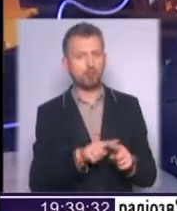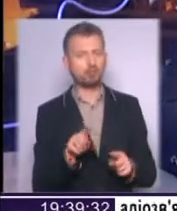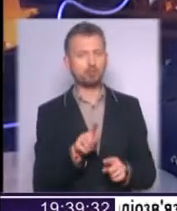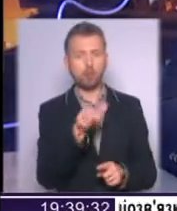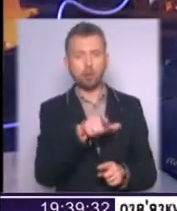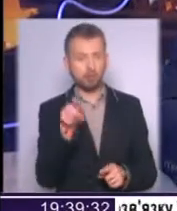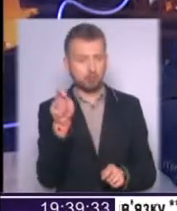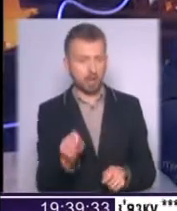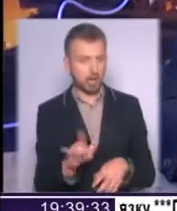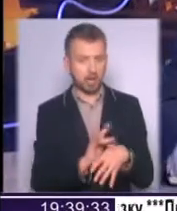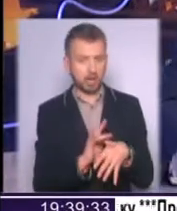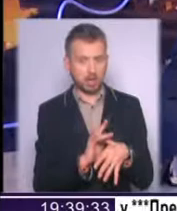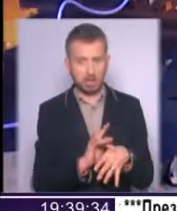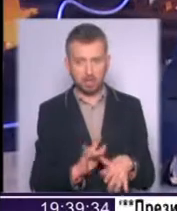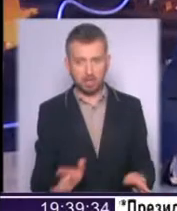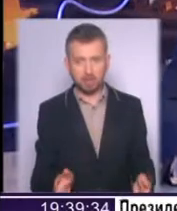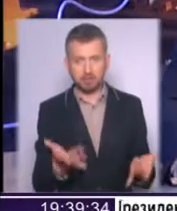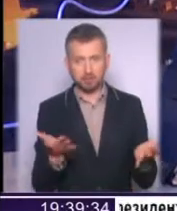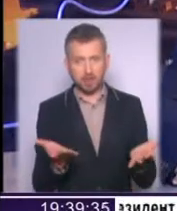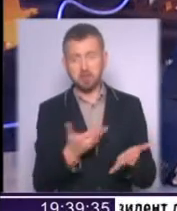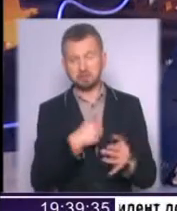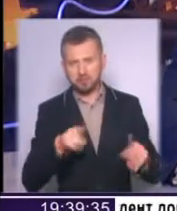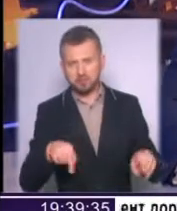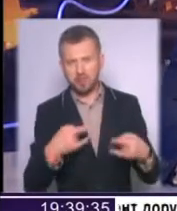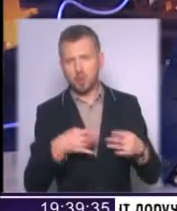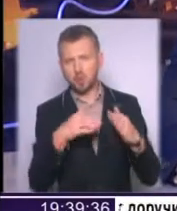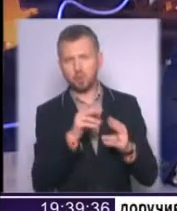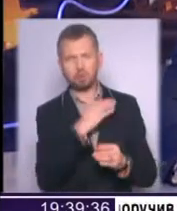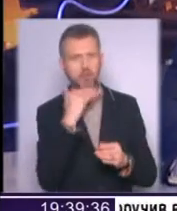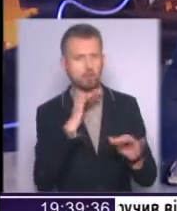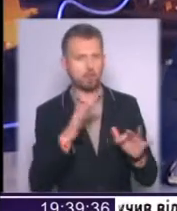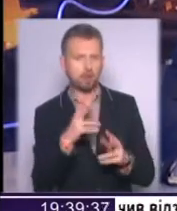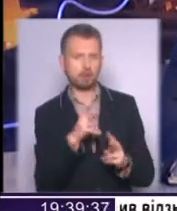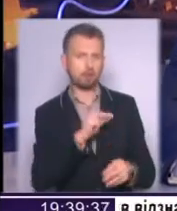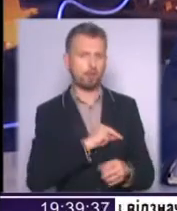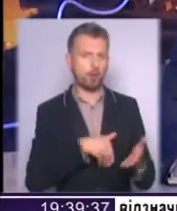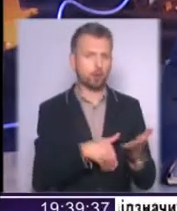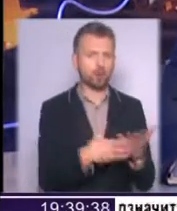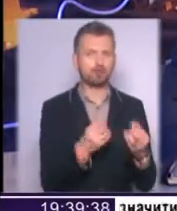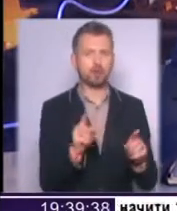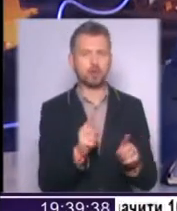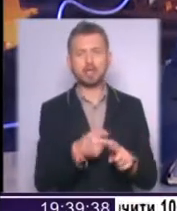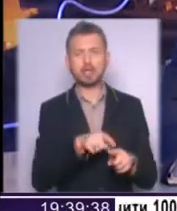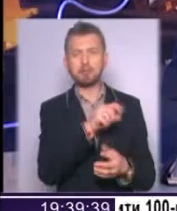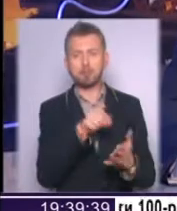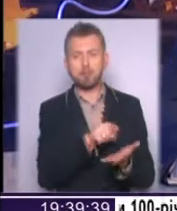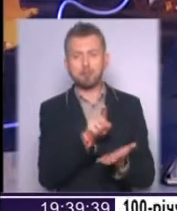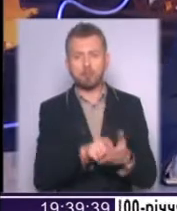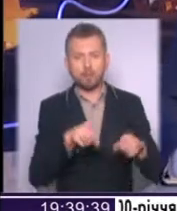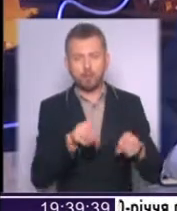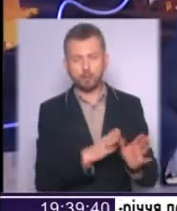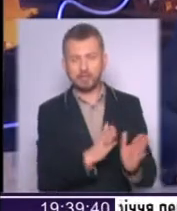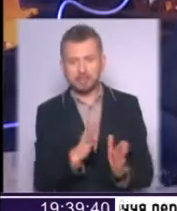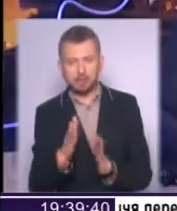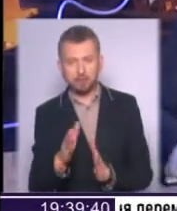ні з чим, ми там влаштували в роддом там, і так далі. Таких випадків дуже багато, там комусь з роботи допомогли, ще щось. Ви знаєте, ці питання повинні вирішувати систем.